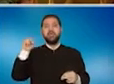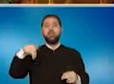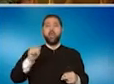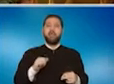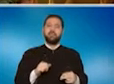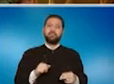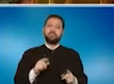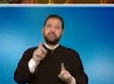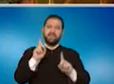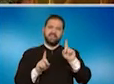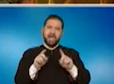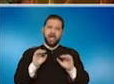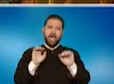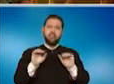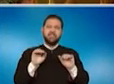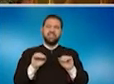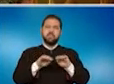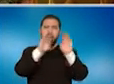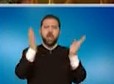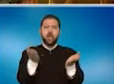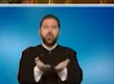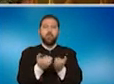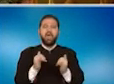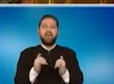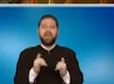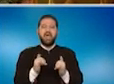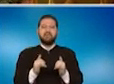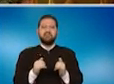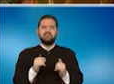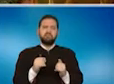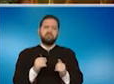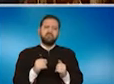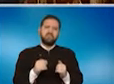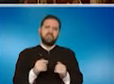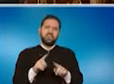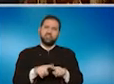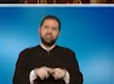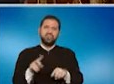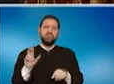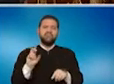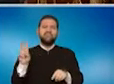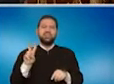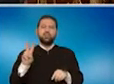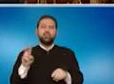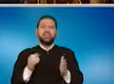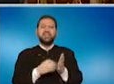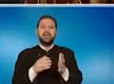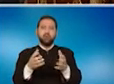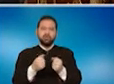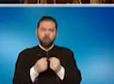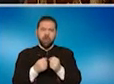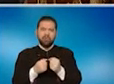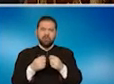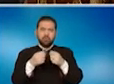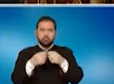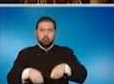dacă am întrebat societatea și sigur ne răspunde și neîntrebată, ce virtute, ce calitate ar trebui să avem cu toții,